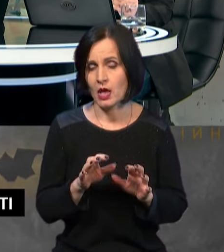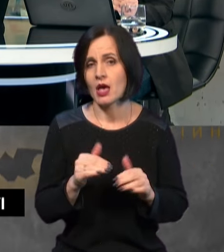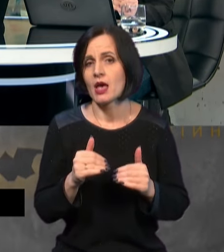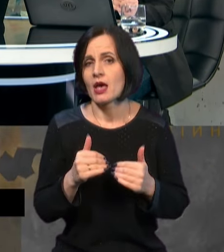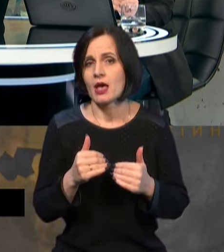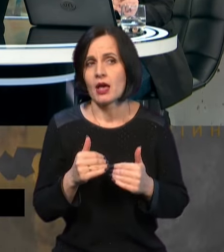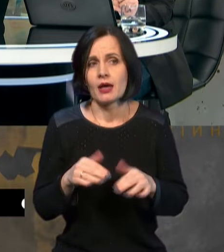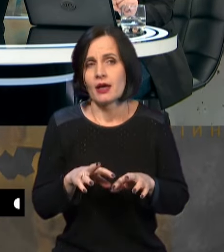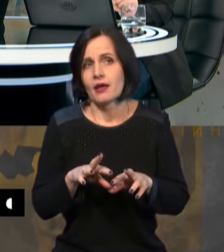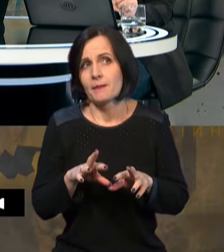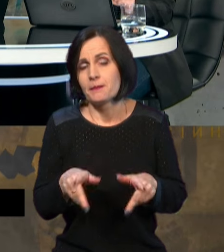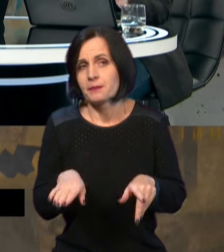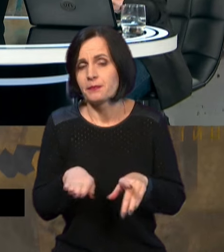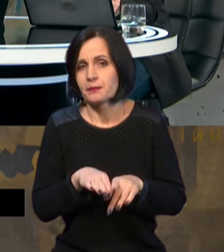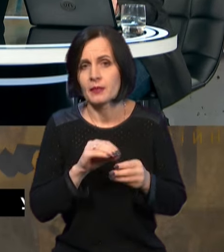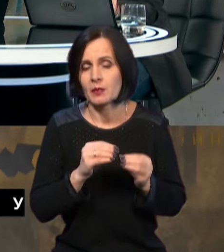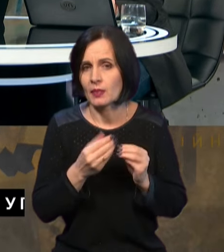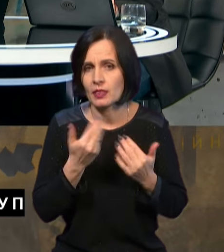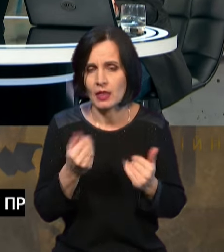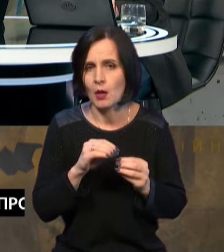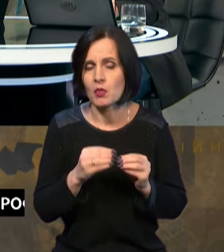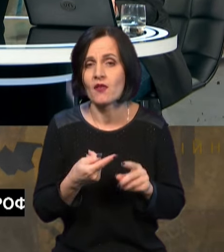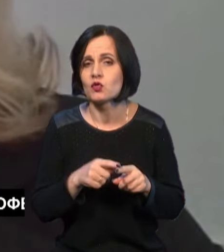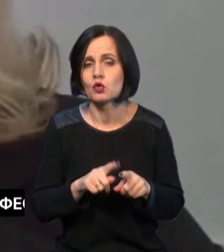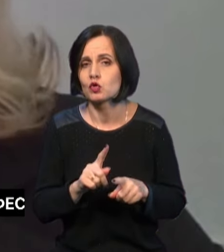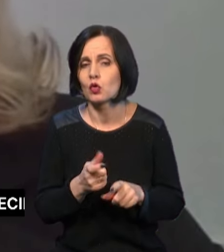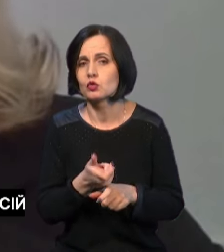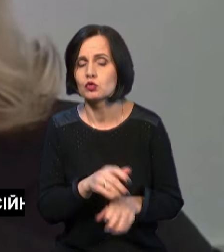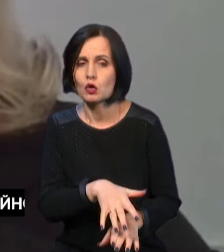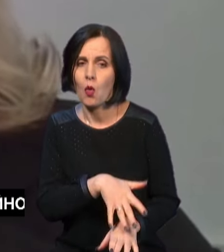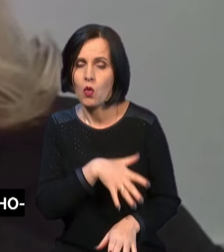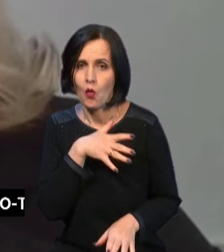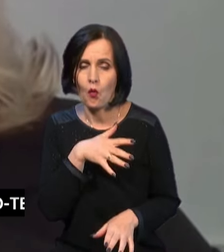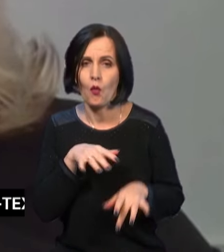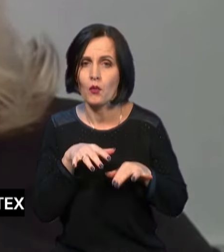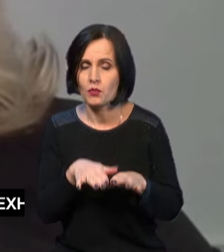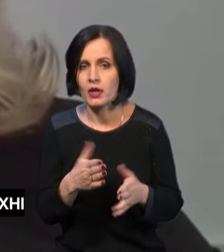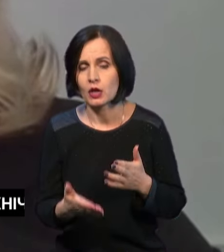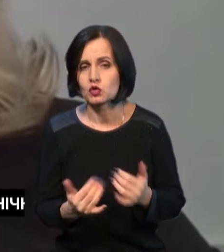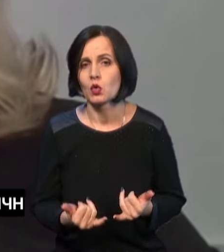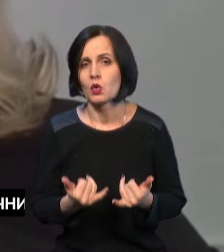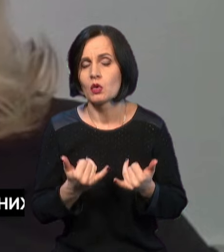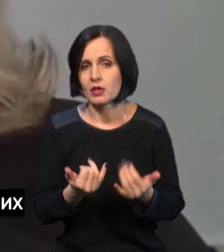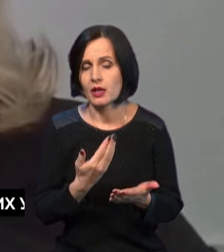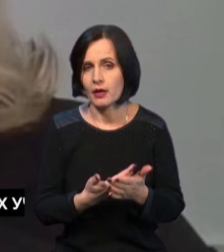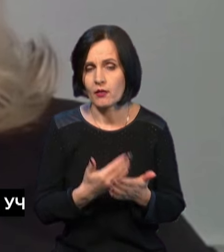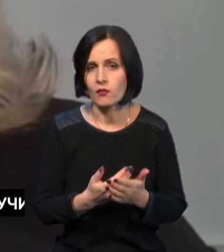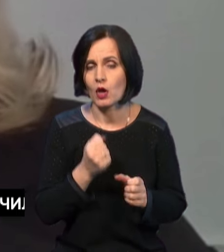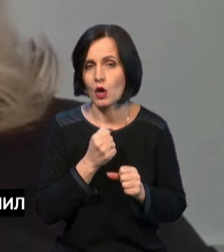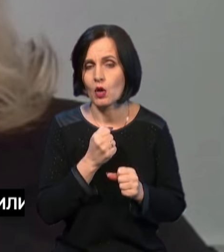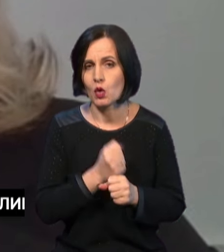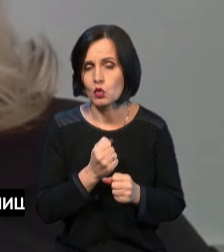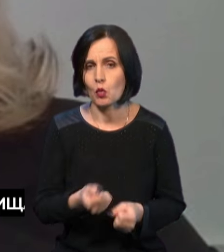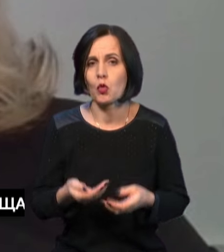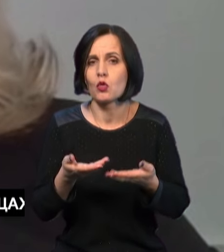проблем немає. Просто проблема полягає у тому, що це дуже тривала процедура. І якщо, для прикладу, у роботодавця постає